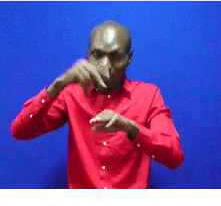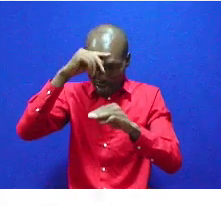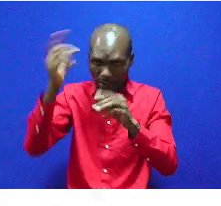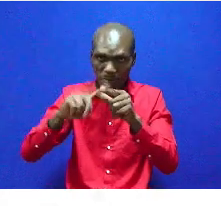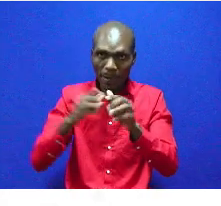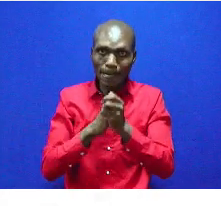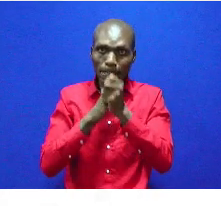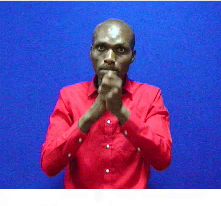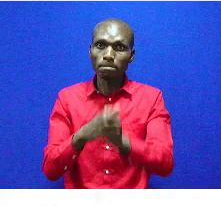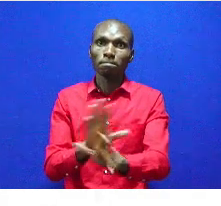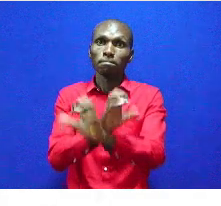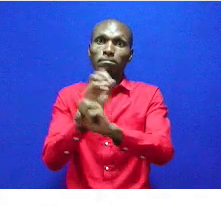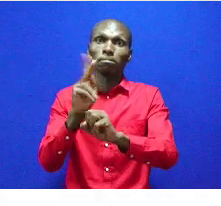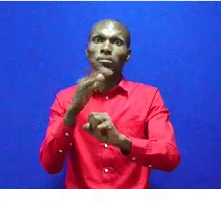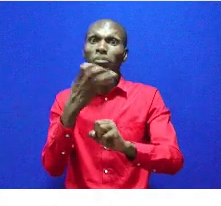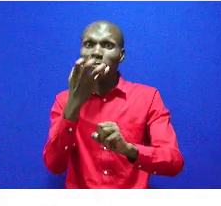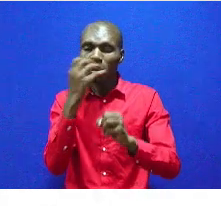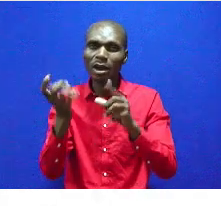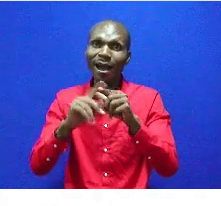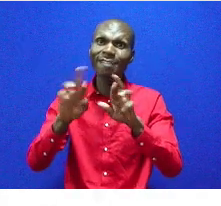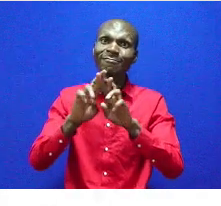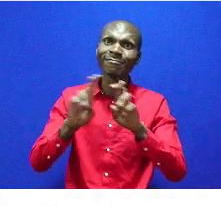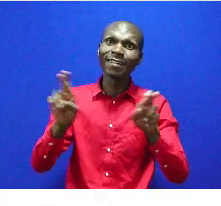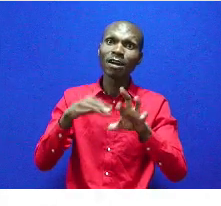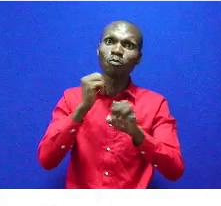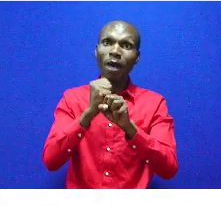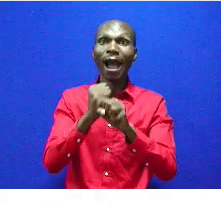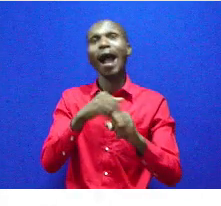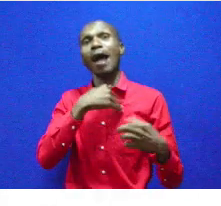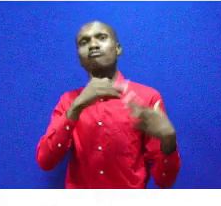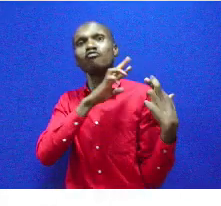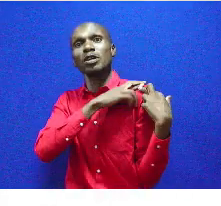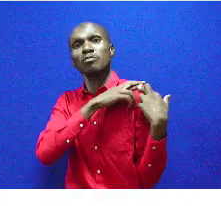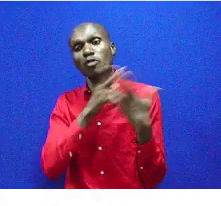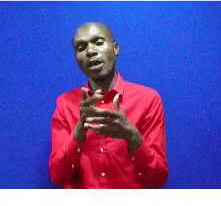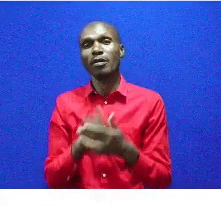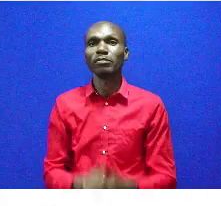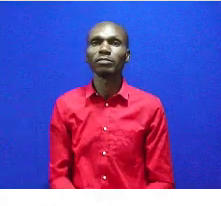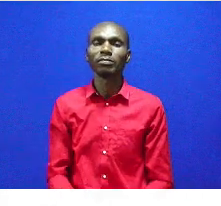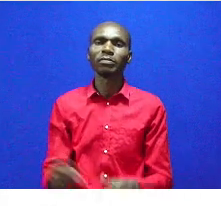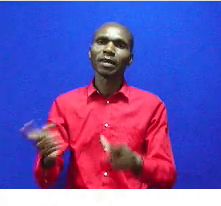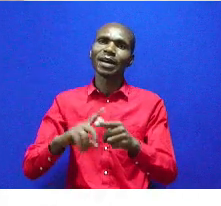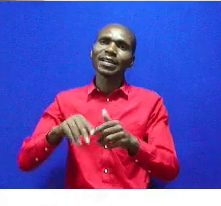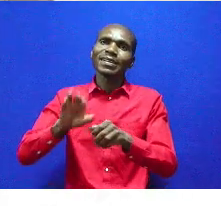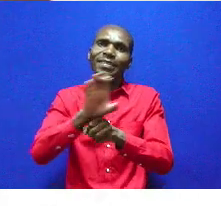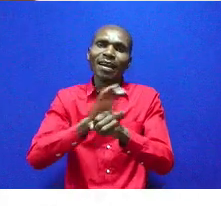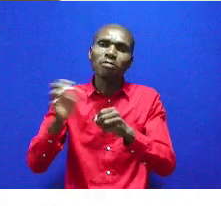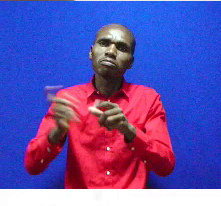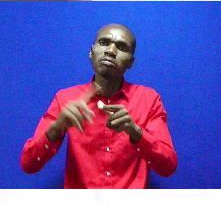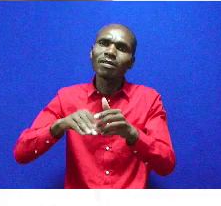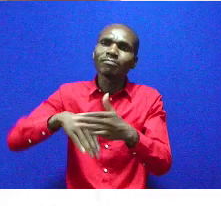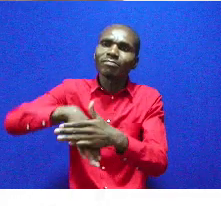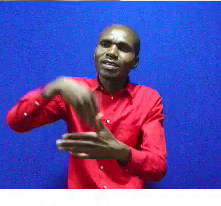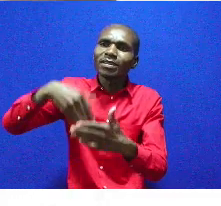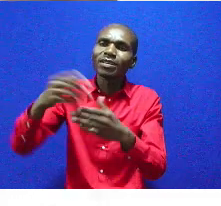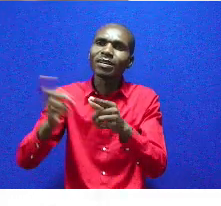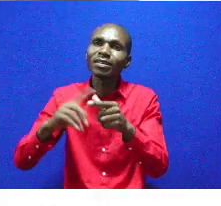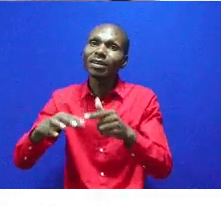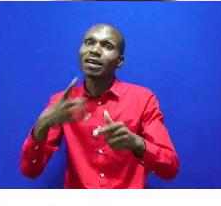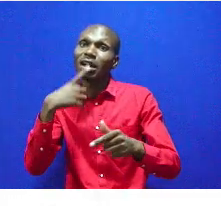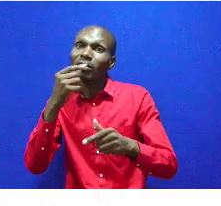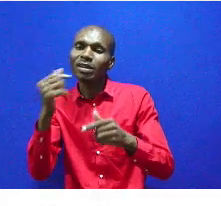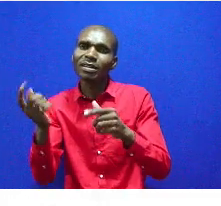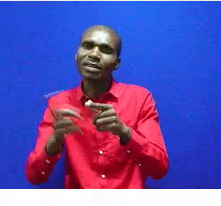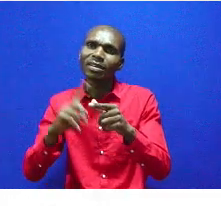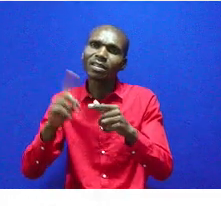inaongozwa na Rais William Ruto tuko tayari kukaramia. Hii kawa yako iende iuzwe shilingi 100,